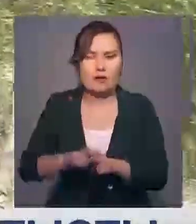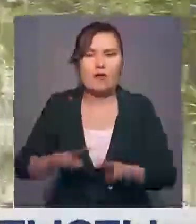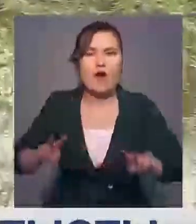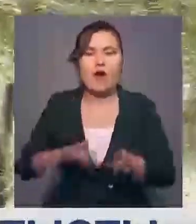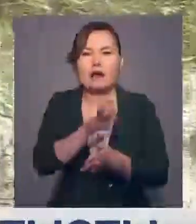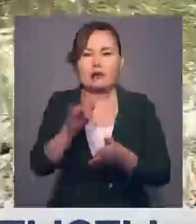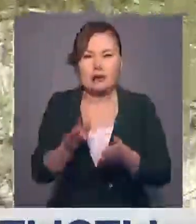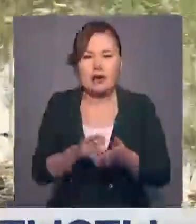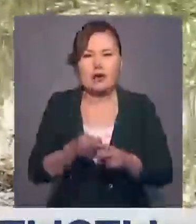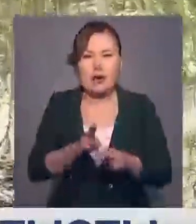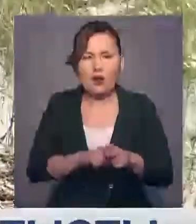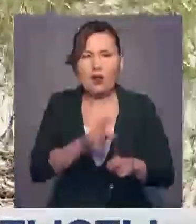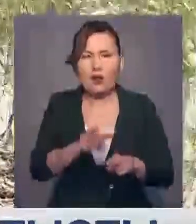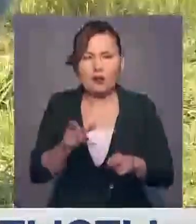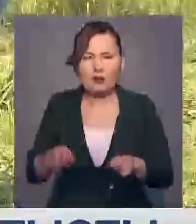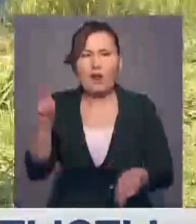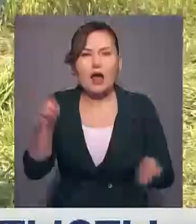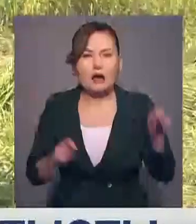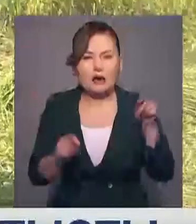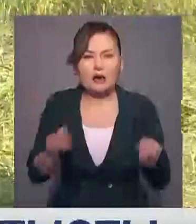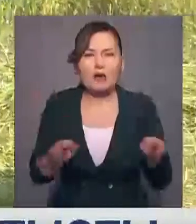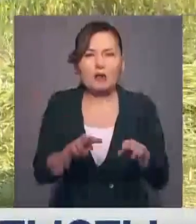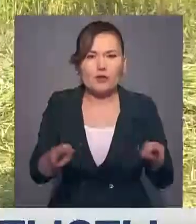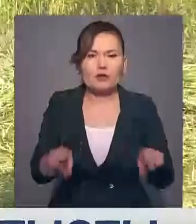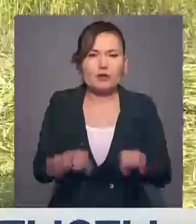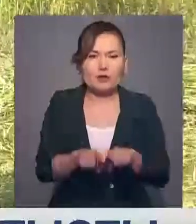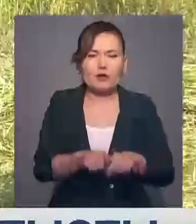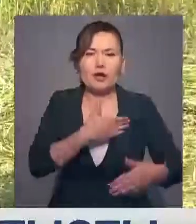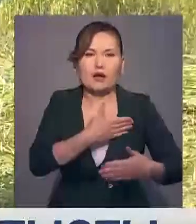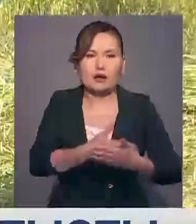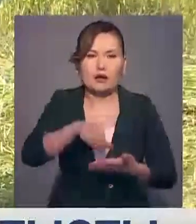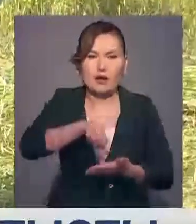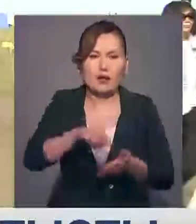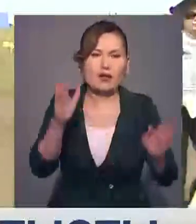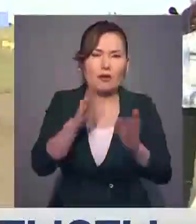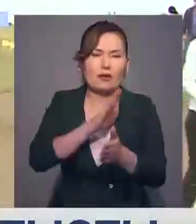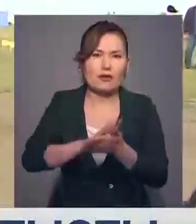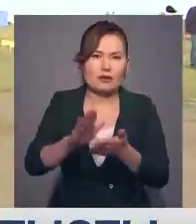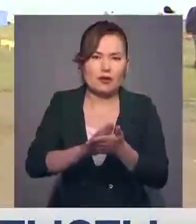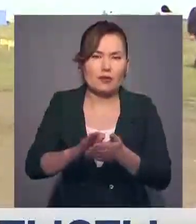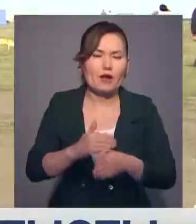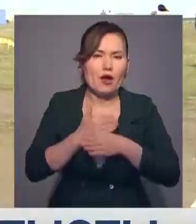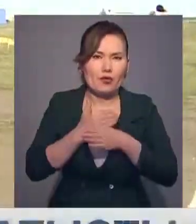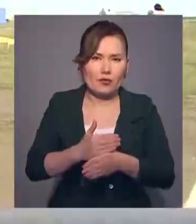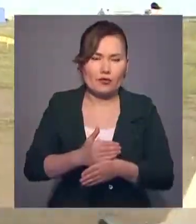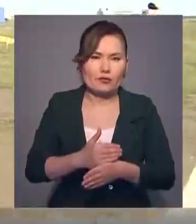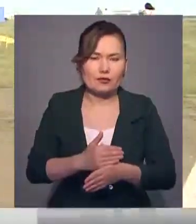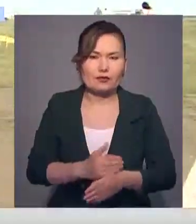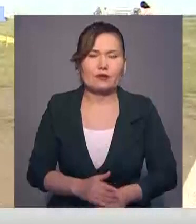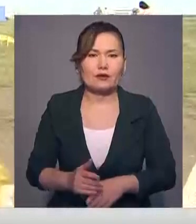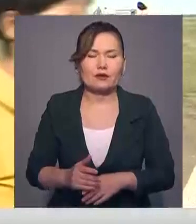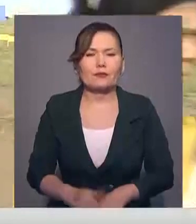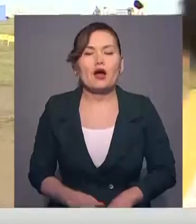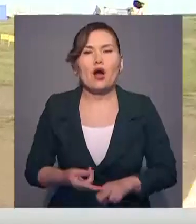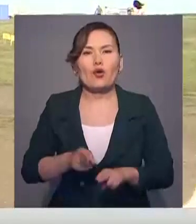елордалықтардың қатарында қала әкімі де бар. Қоршаған ортаға жанашырлық өзінен басталады дейді ол. Біздің байқағанымыздай осы